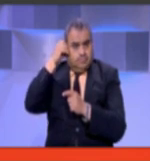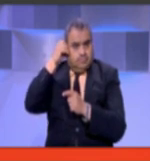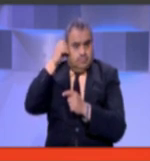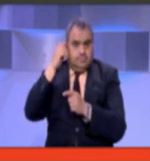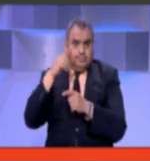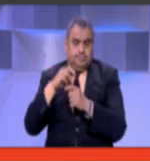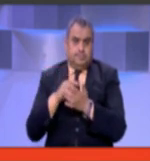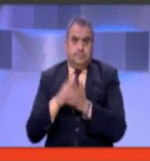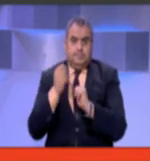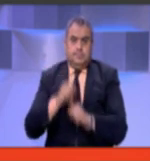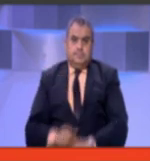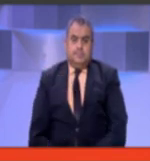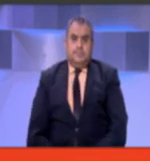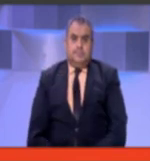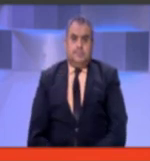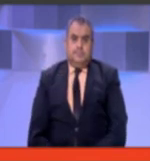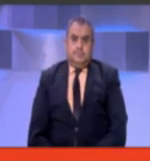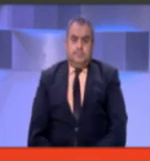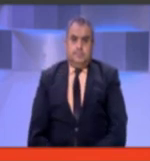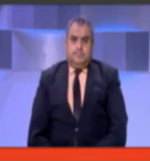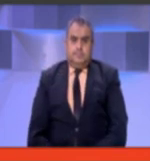البيت.